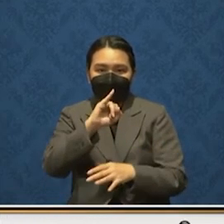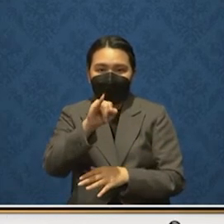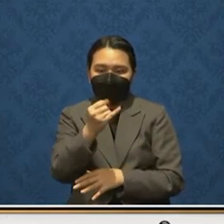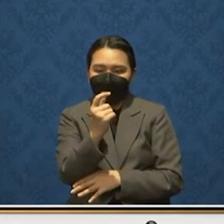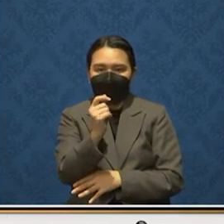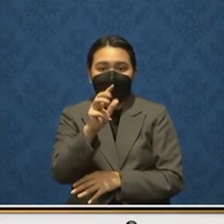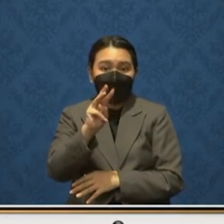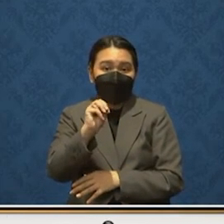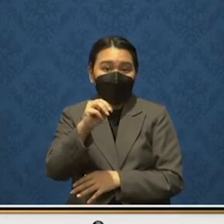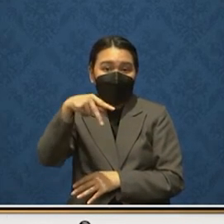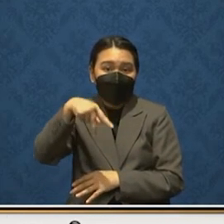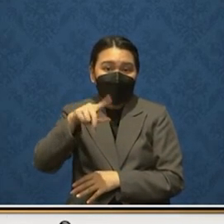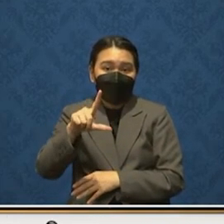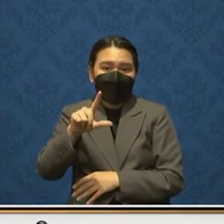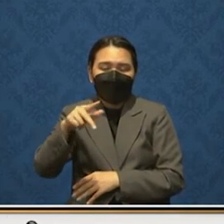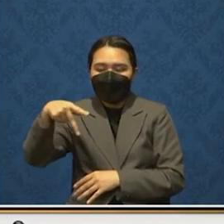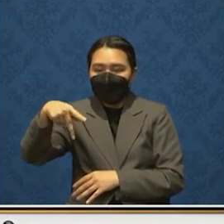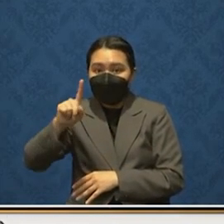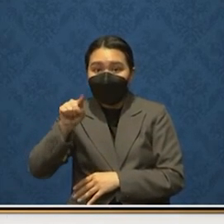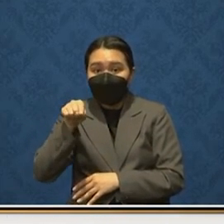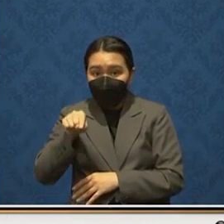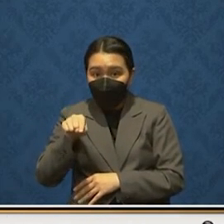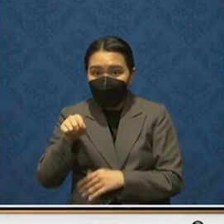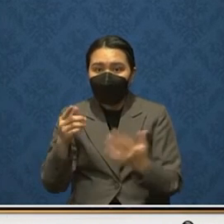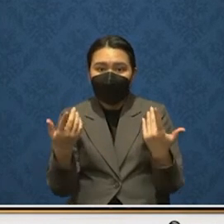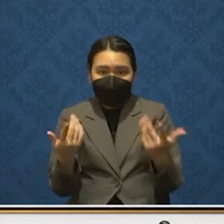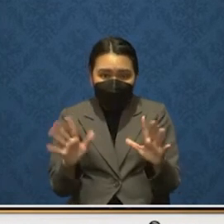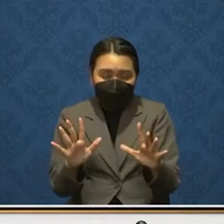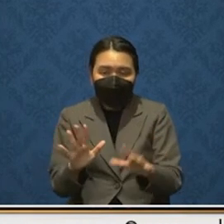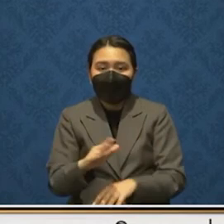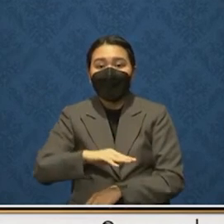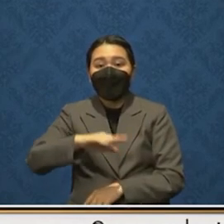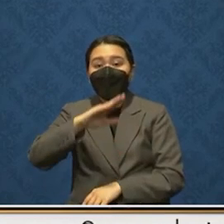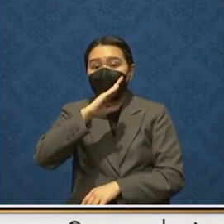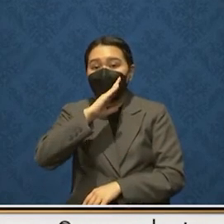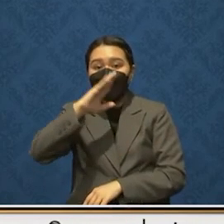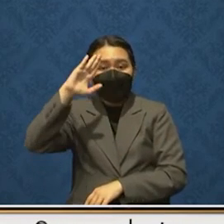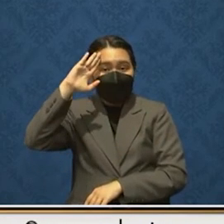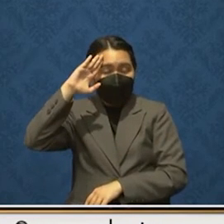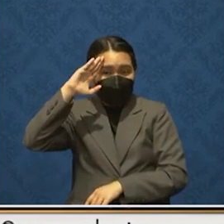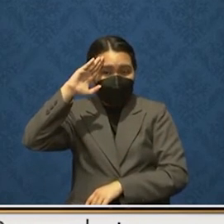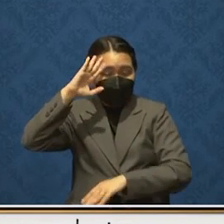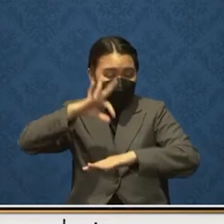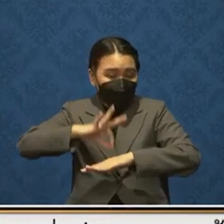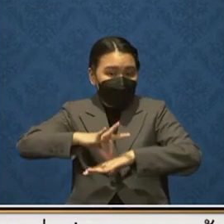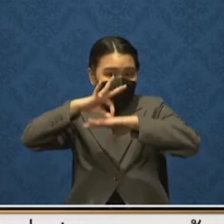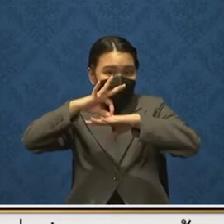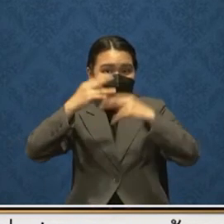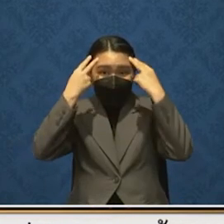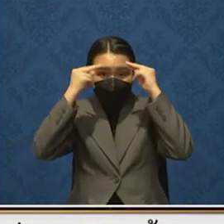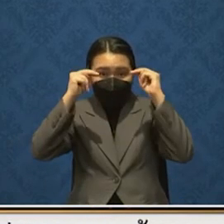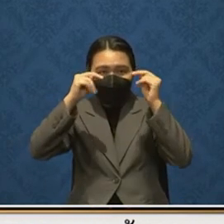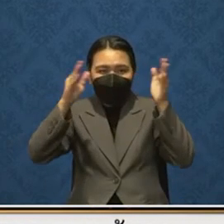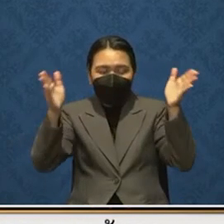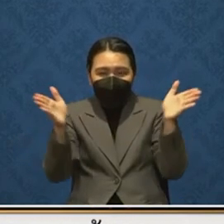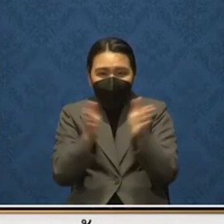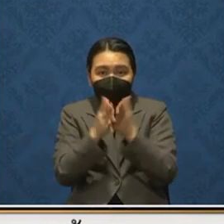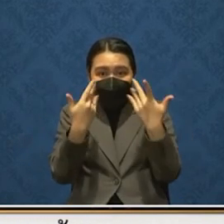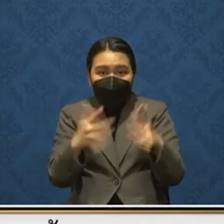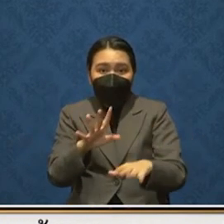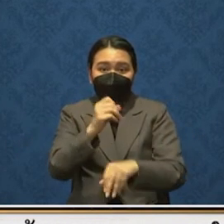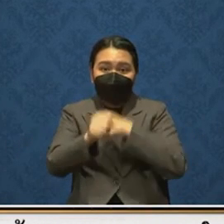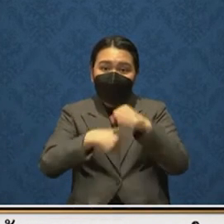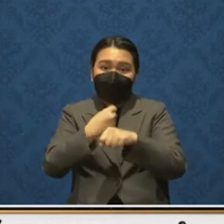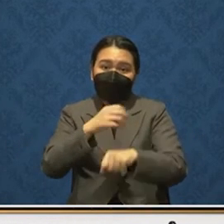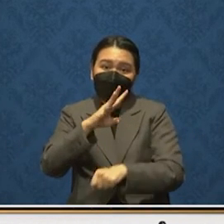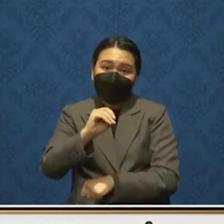วถาลองดูนะครับว่าไ้ที่สหารเป็นในยติรวม 40 ปีแล้วเนี่ยนะครับถ้ามัน